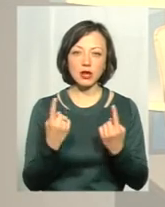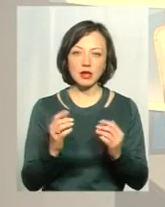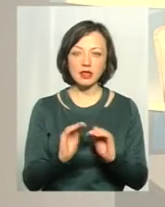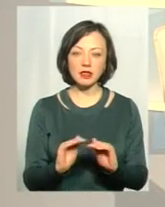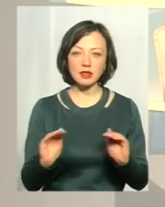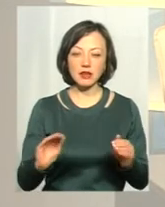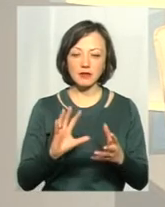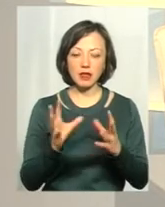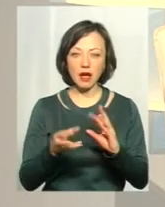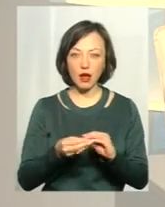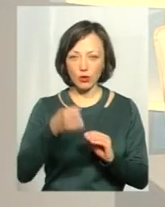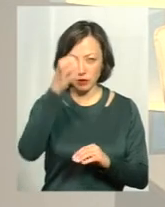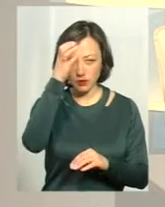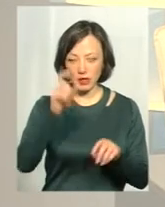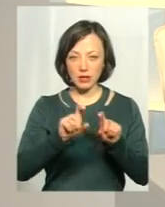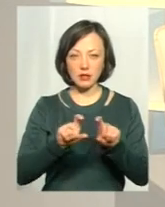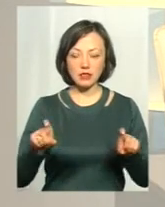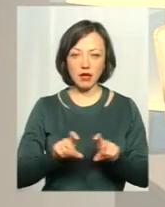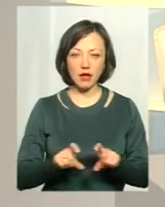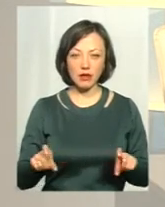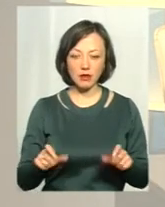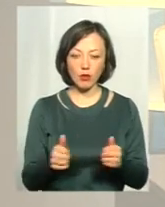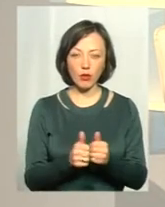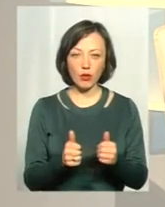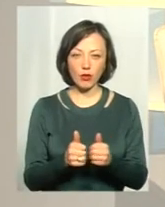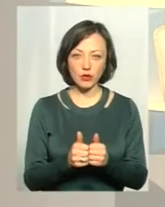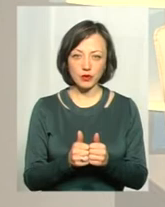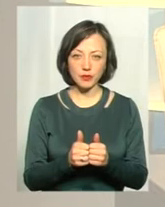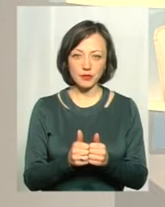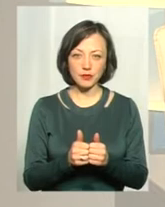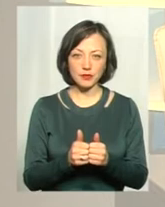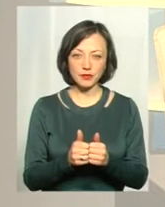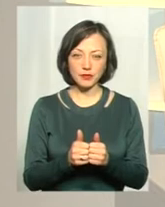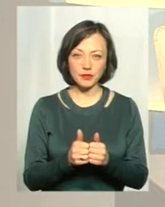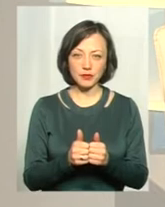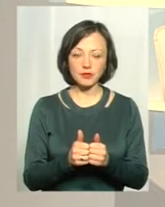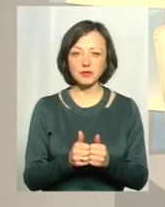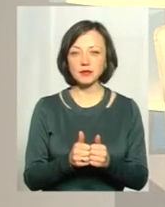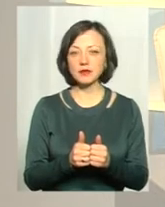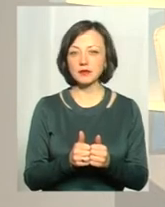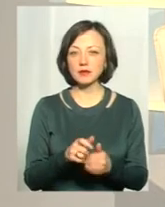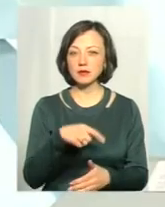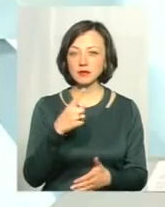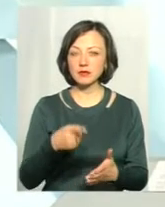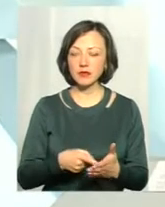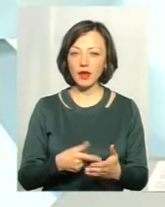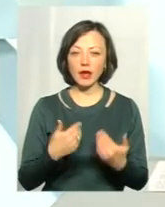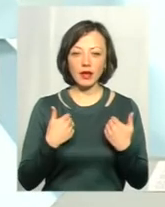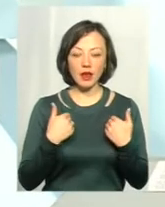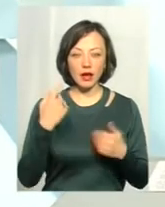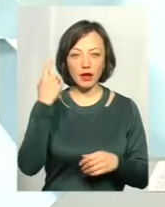в загальноосвітніх закладах поруч? Як ви вважаєте? Я думаю, що діти,